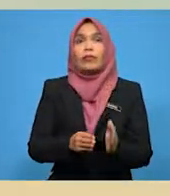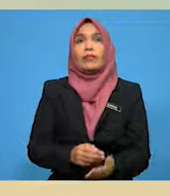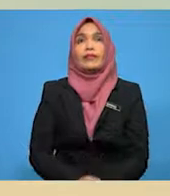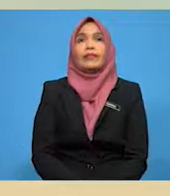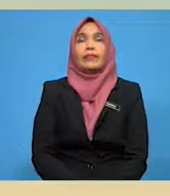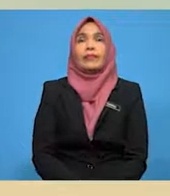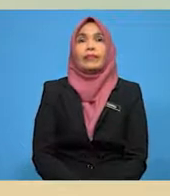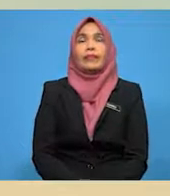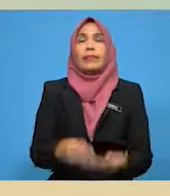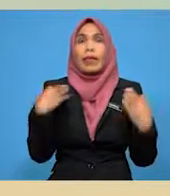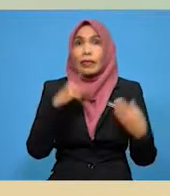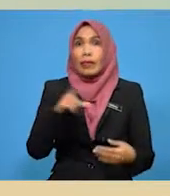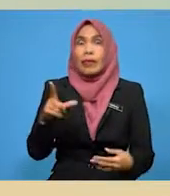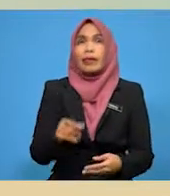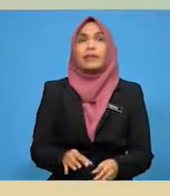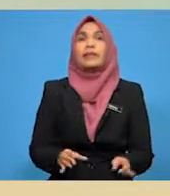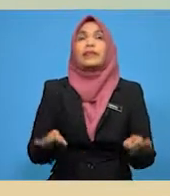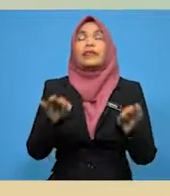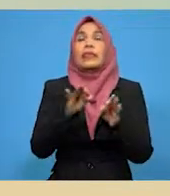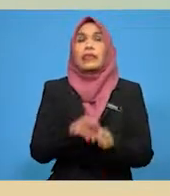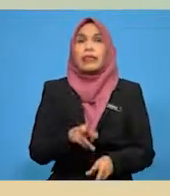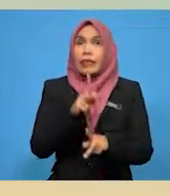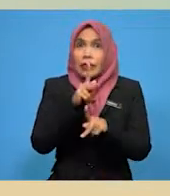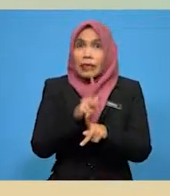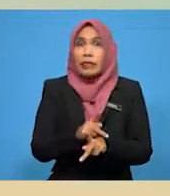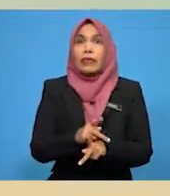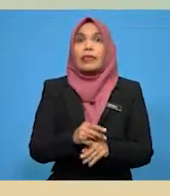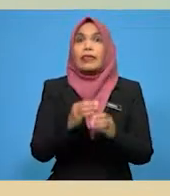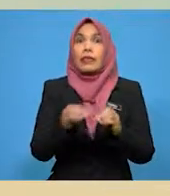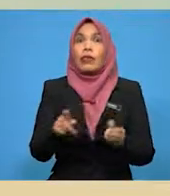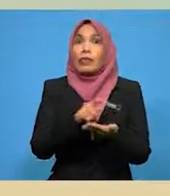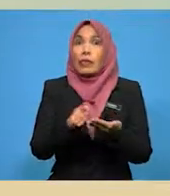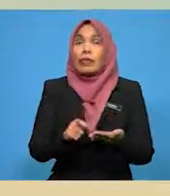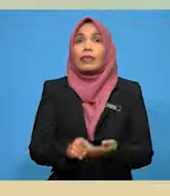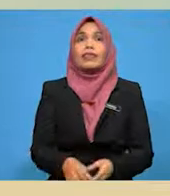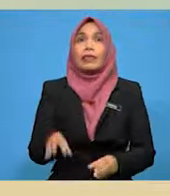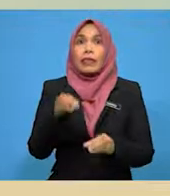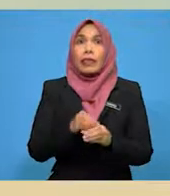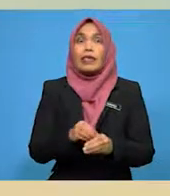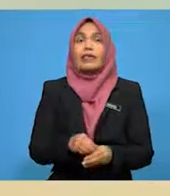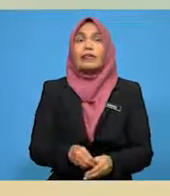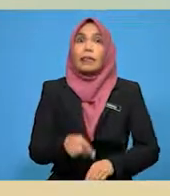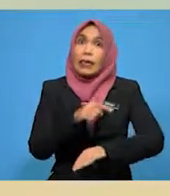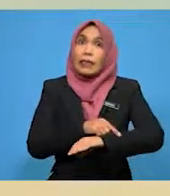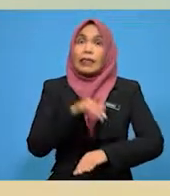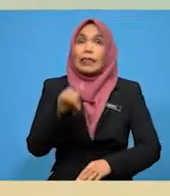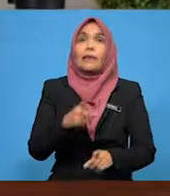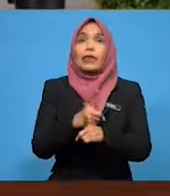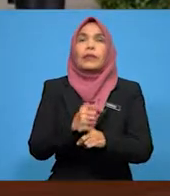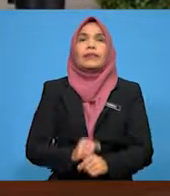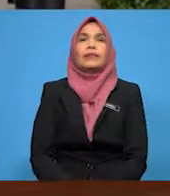minggu. Adalah amat penting penyimpanan telur tetasan dalam tempoh yang ditetapkan.